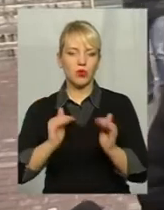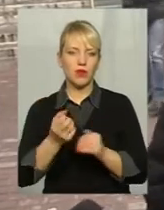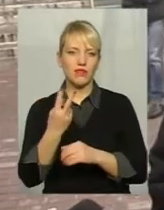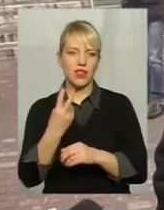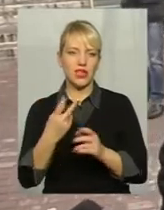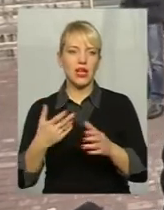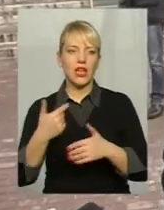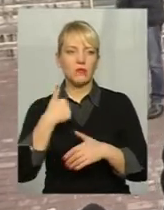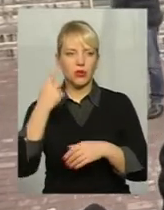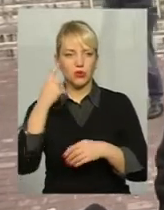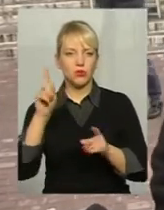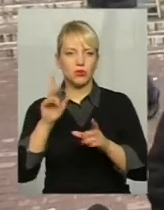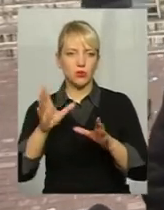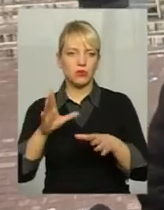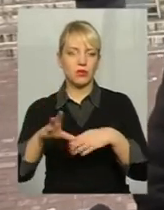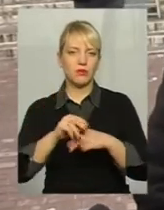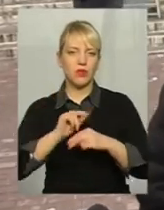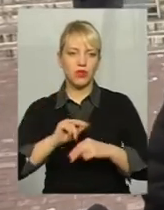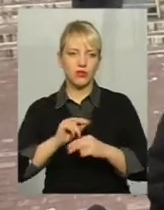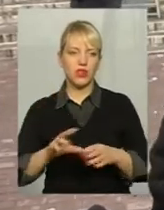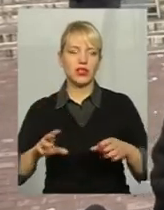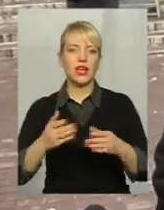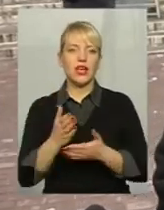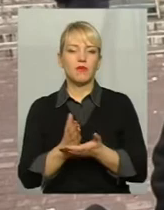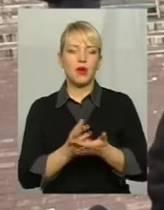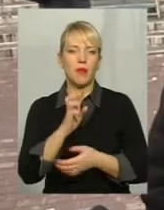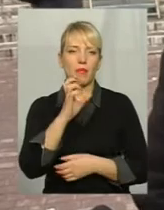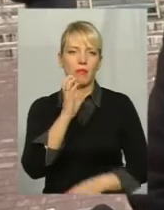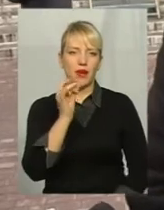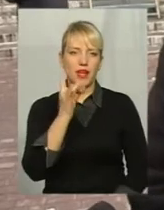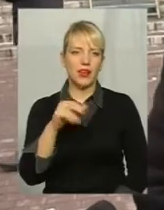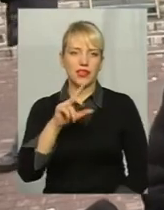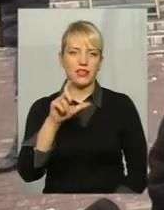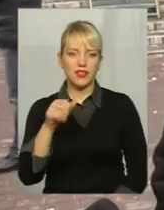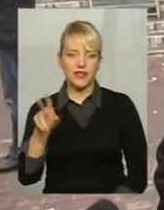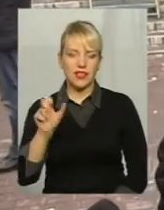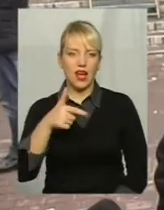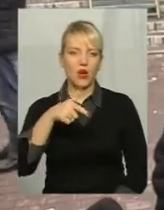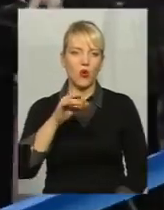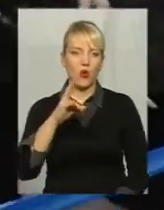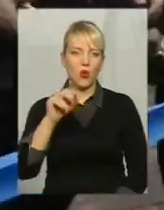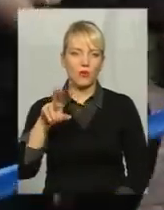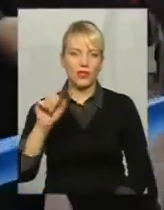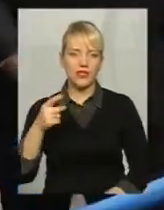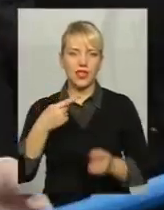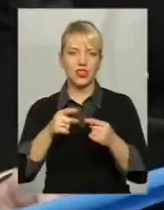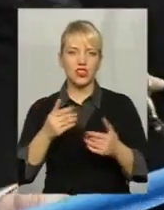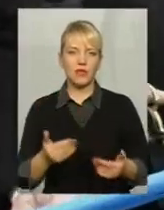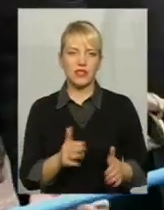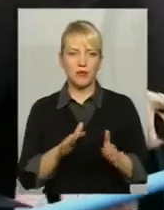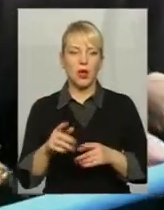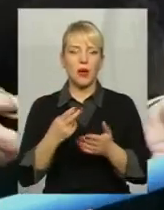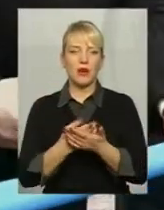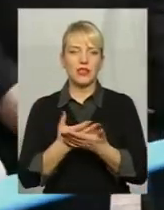ми будемо співпрацювати, пропонувати послуги об'єднаним громадам, які вже створені, Березівській, Ганопольській і іншим населеним пунктам Хоч презентація